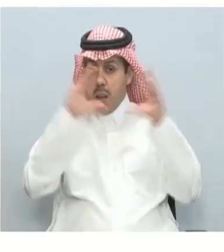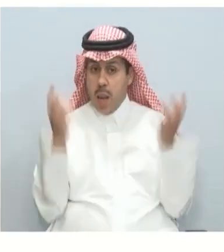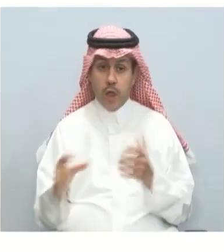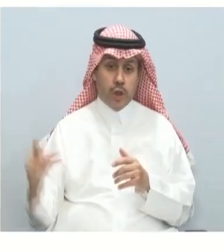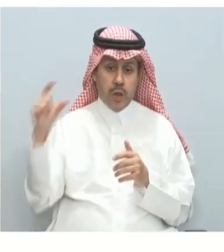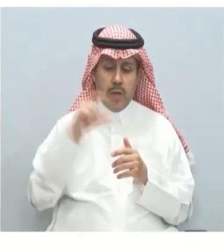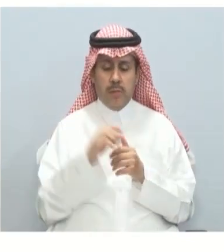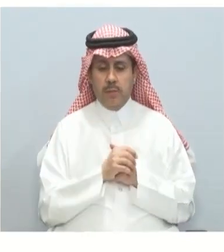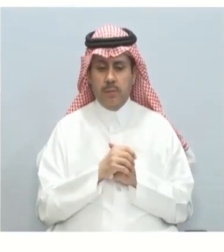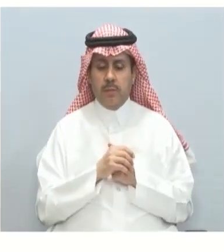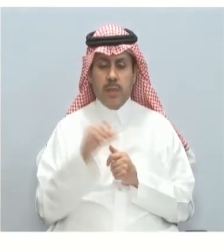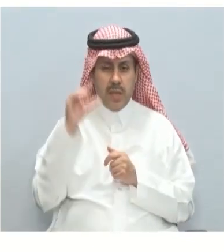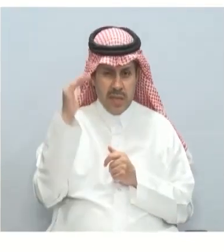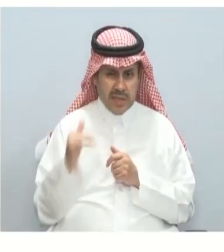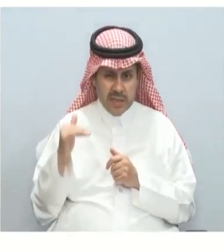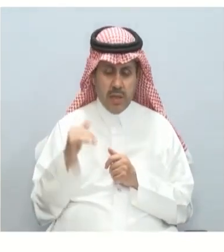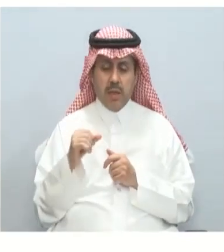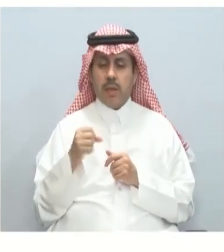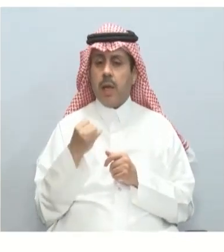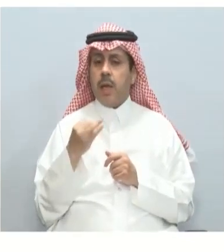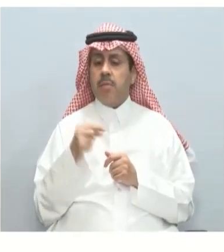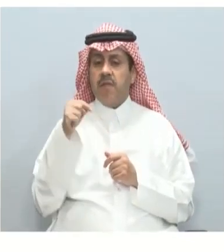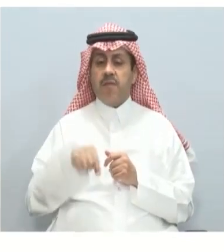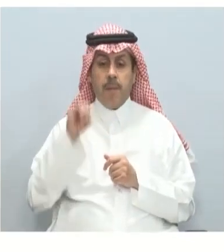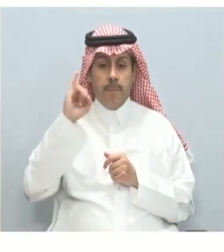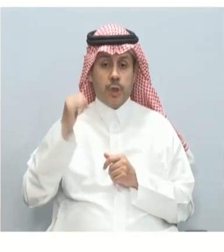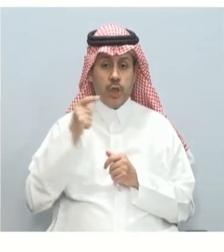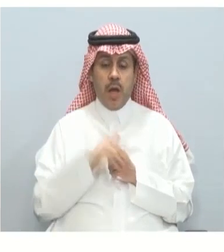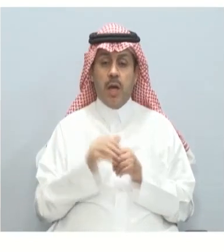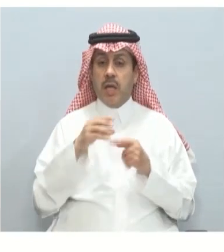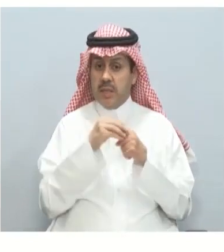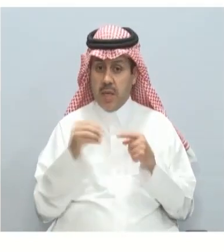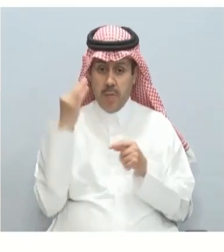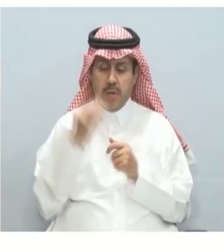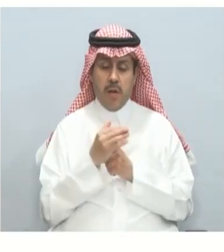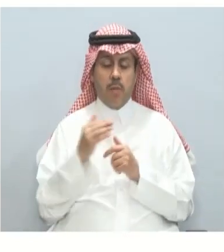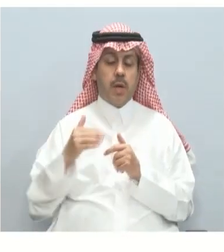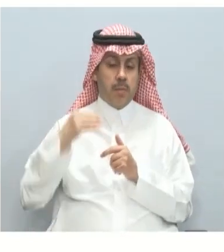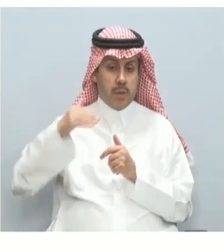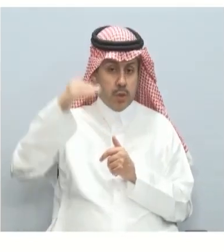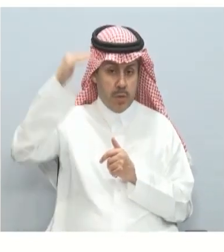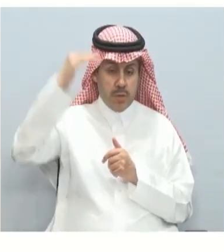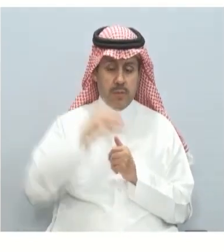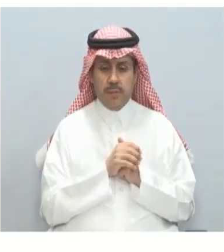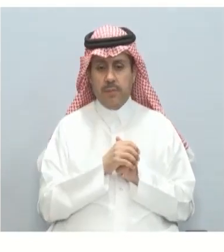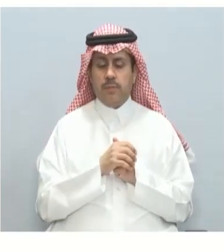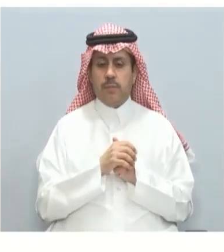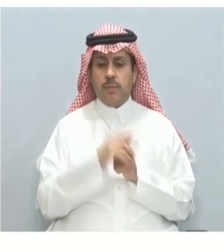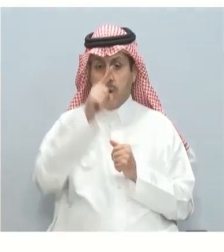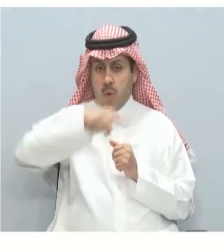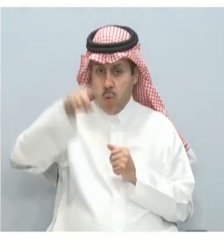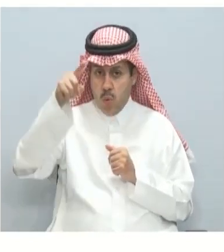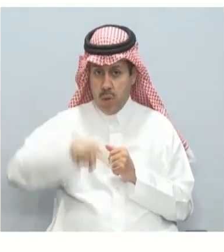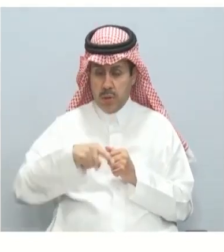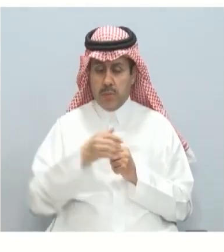ثلاث يعني اصغر قيمه في المجال سالب 3 ثم نبدا نزيد القيم ماذا نلاحظ ان واي